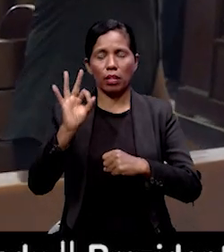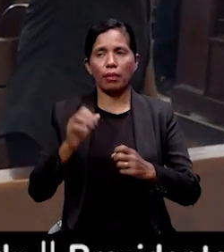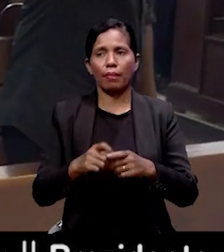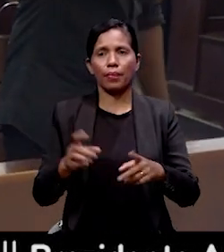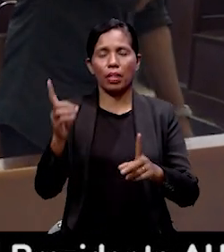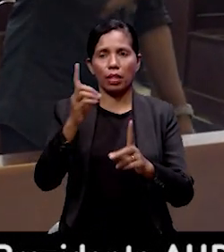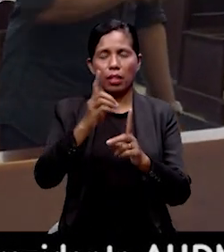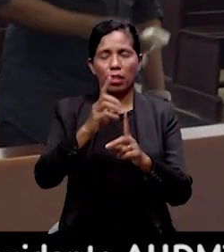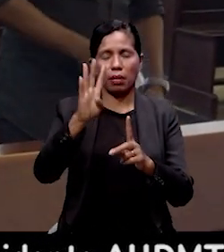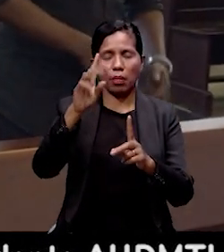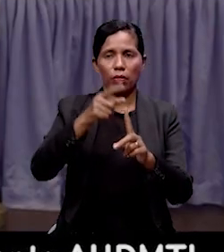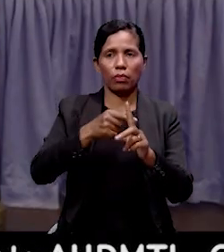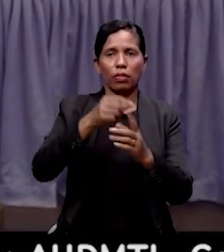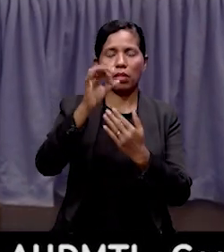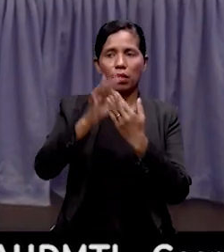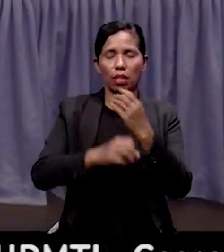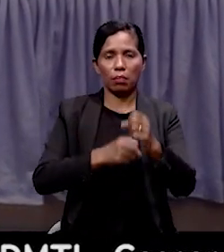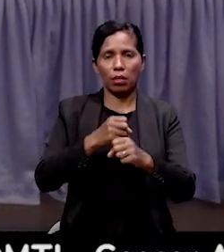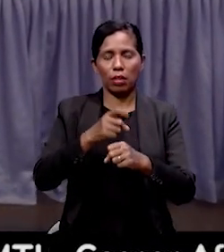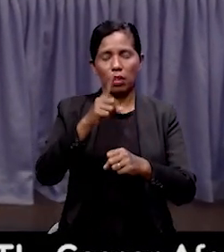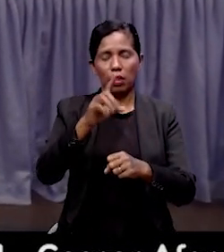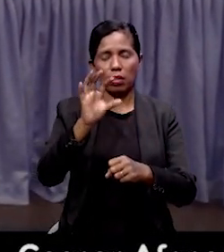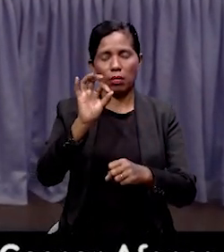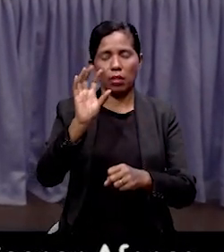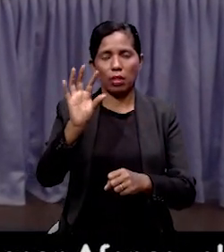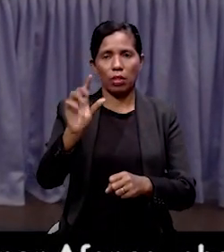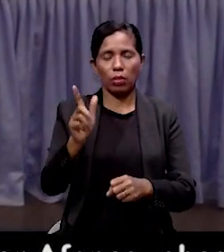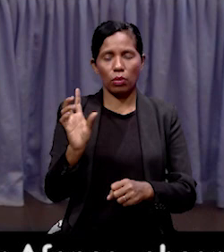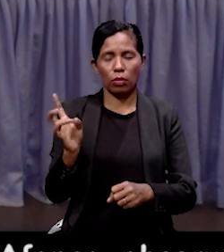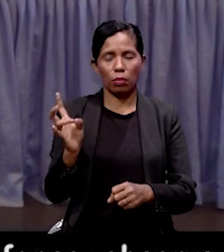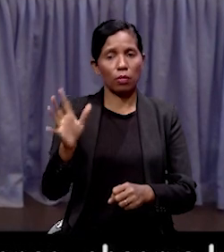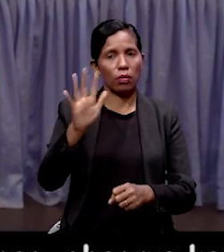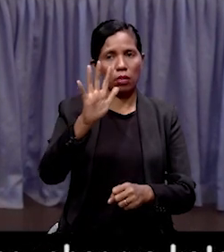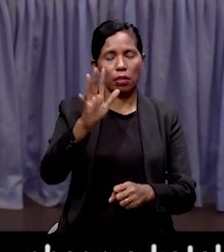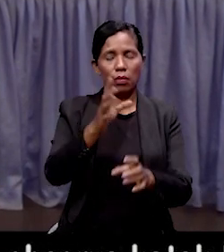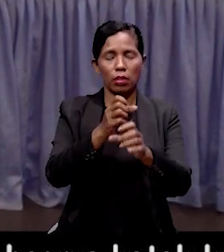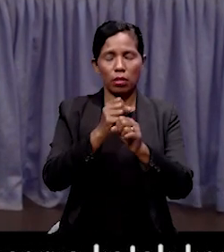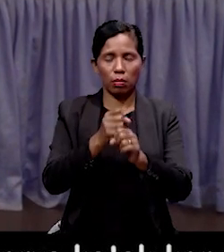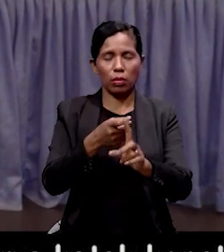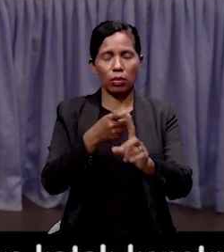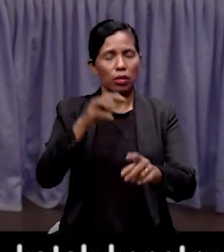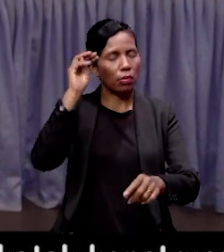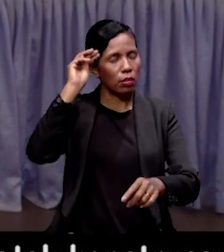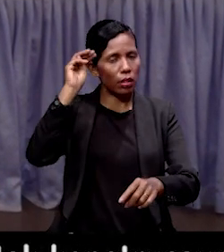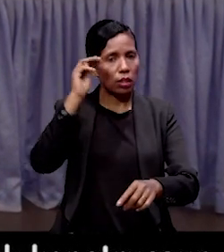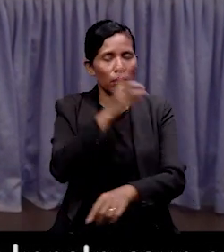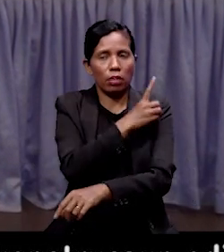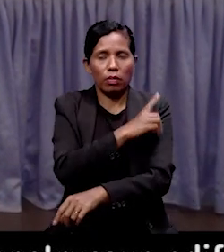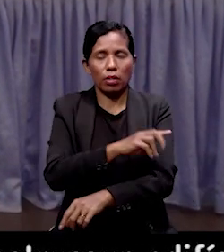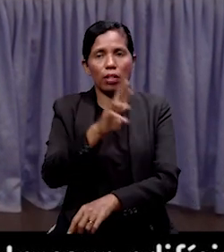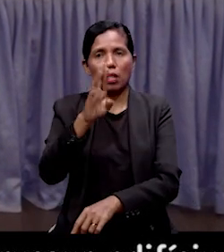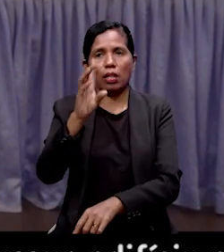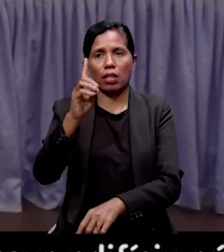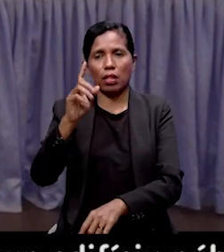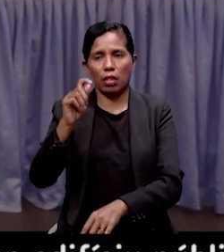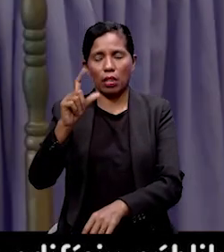fulan setembru tinang rihung ida atu sia hitu nulu resing lima simu ordeng husi ministro defesa RDTL Rosério